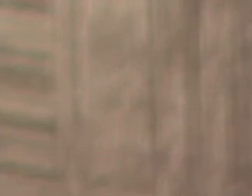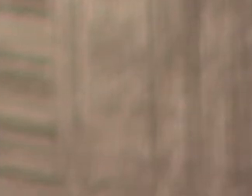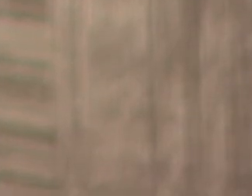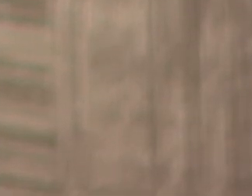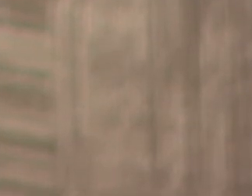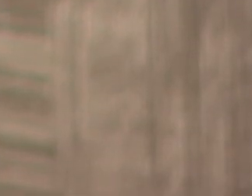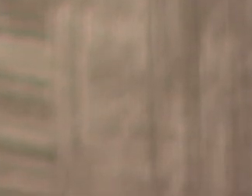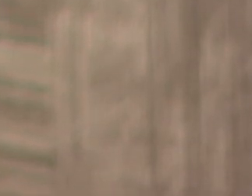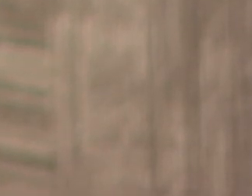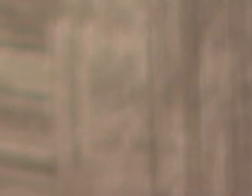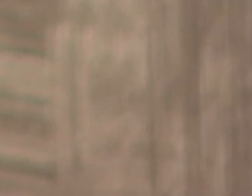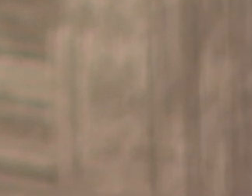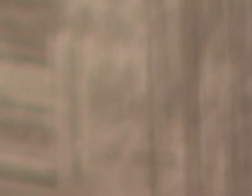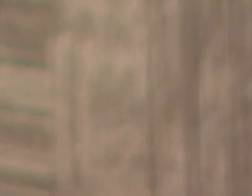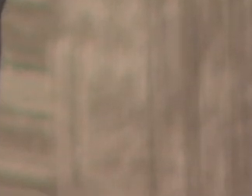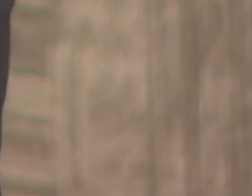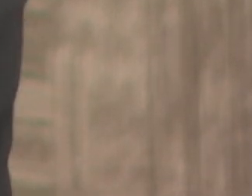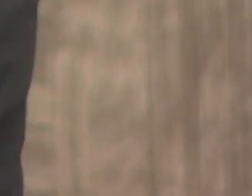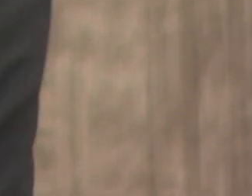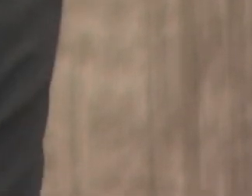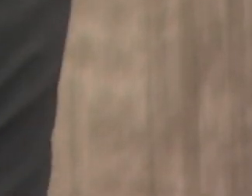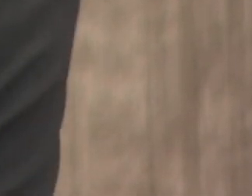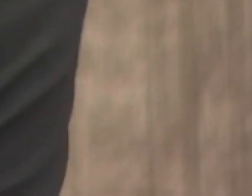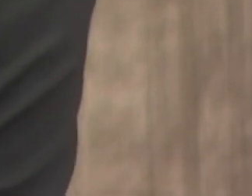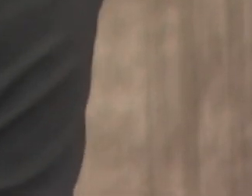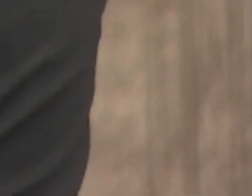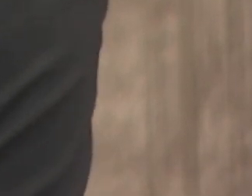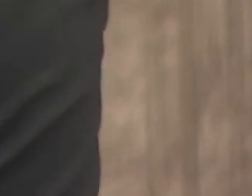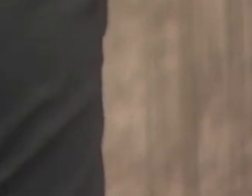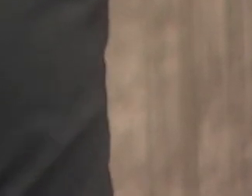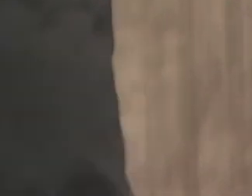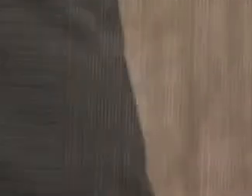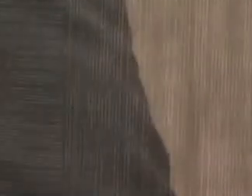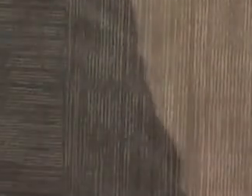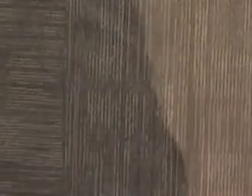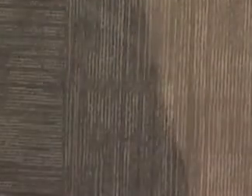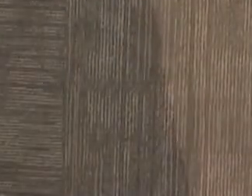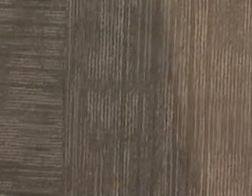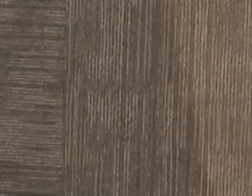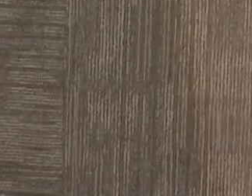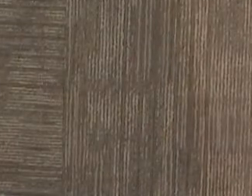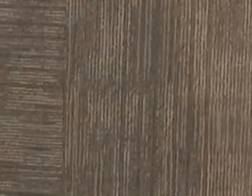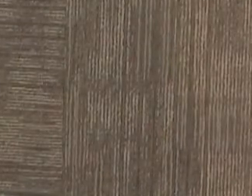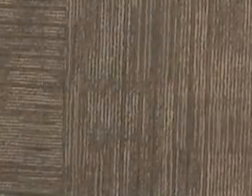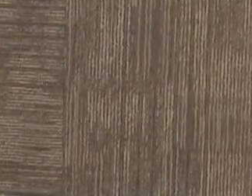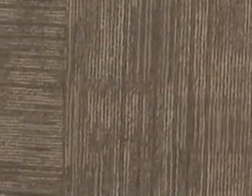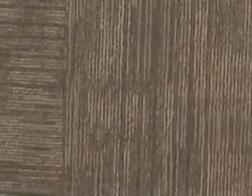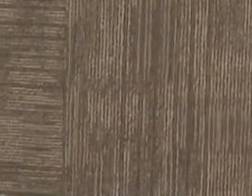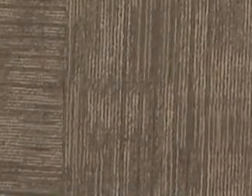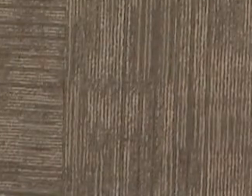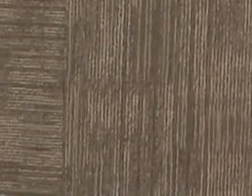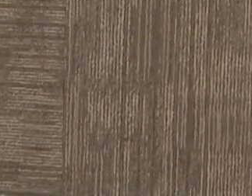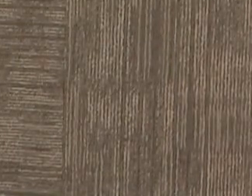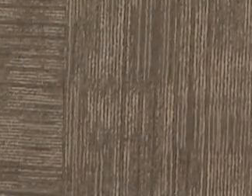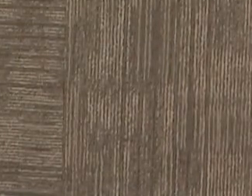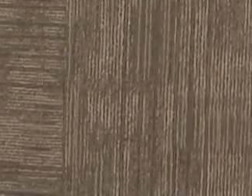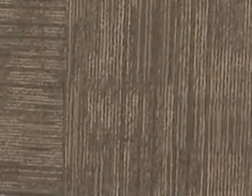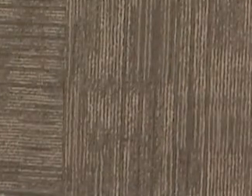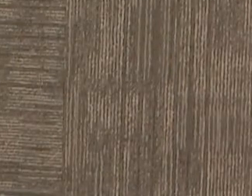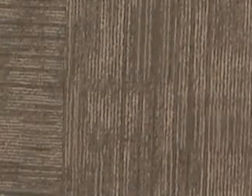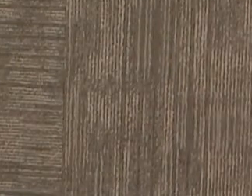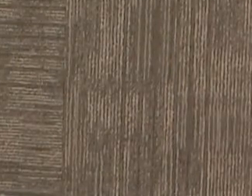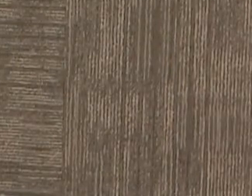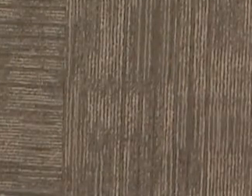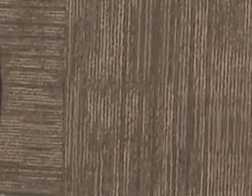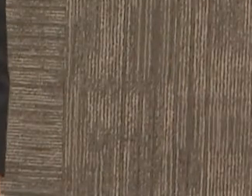così vicini e veri mi fa scordare le parole confondono i